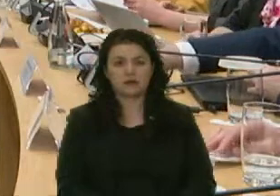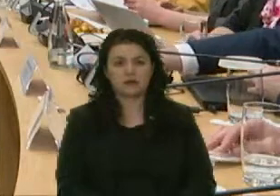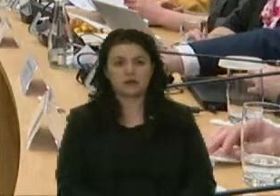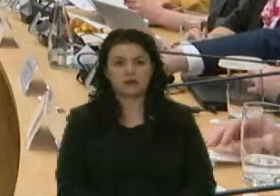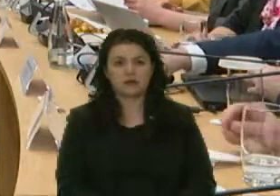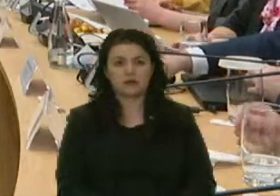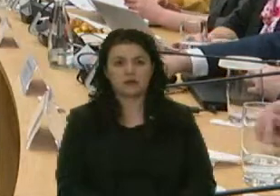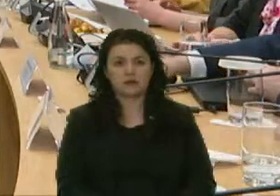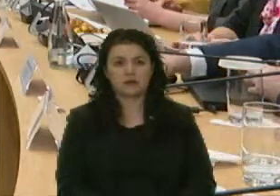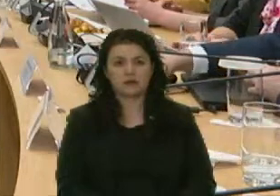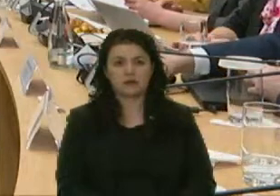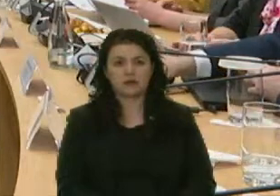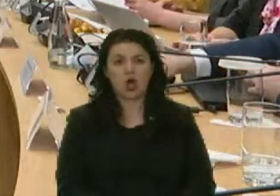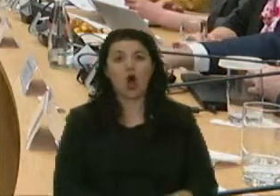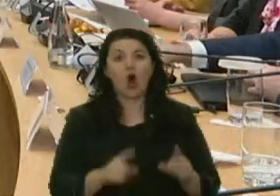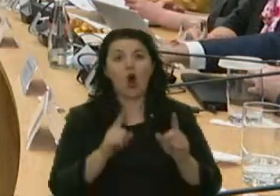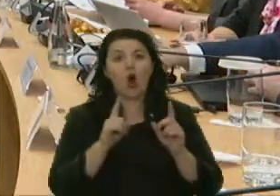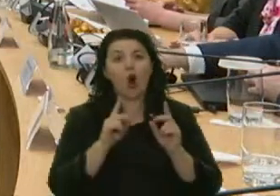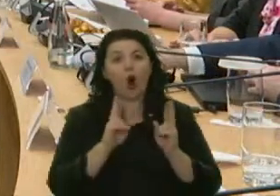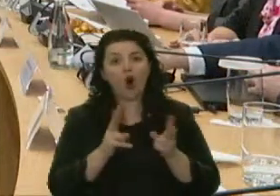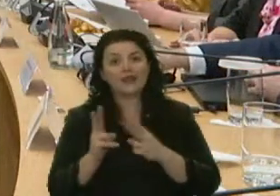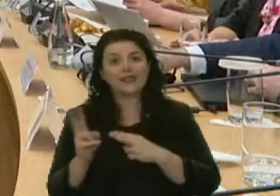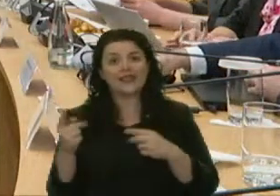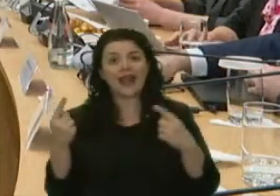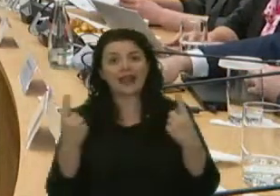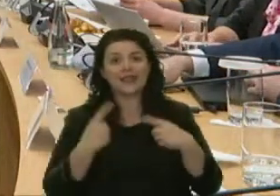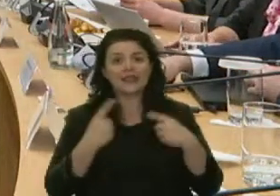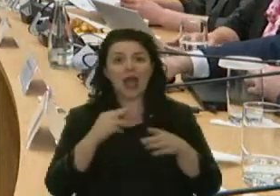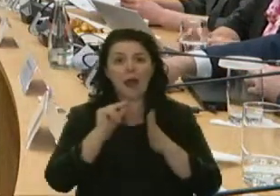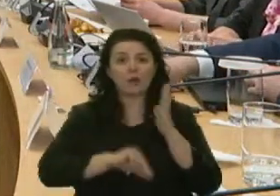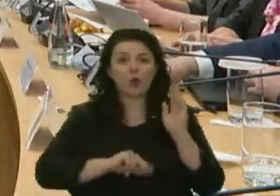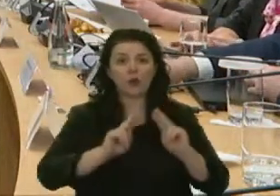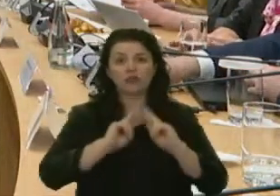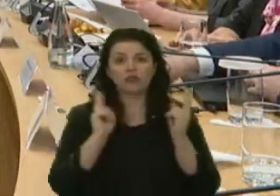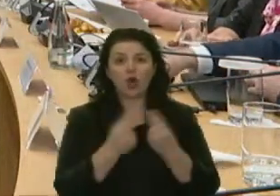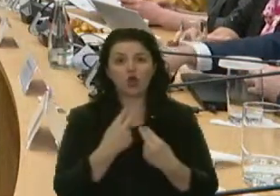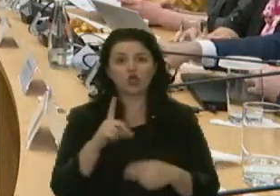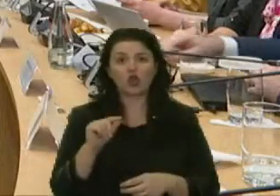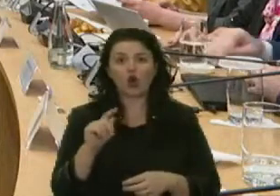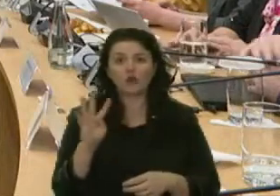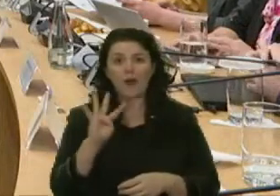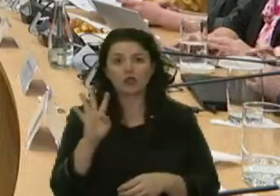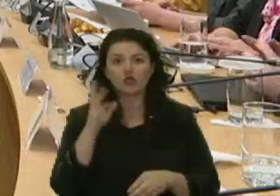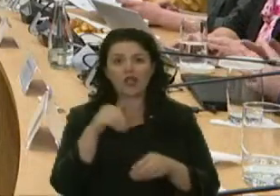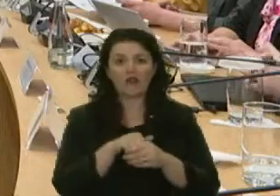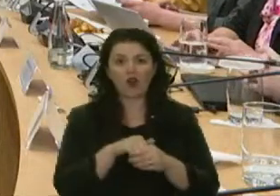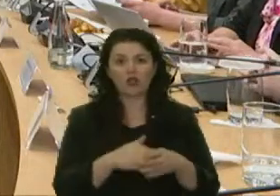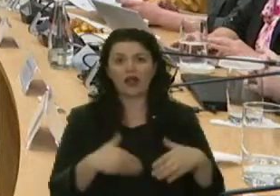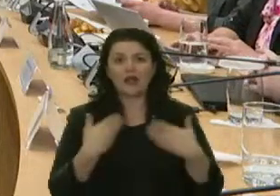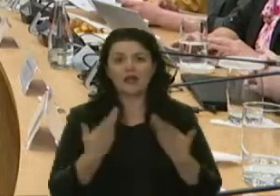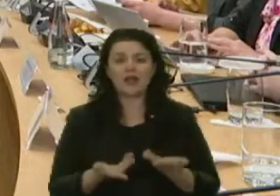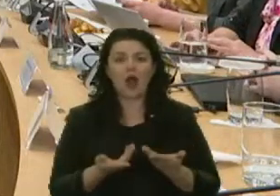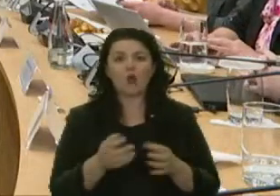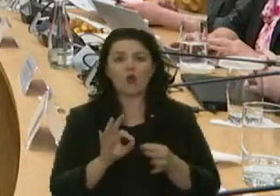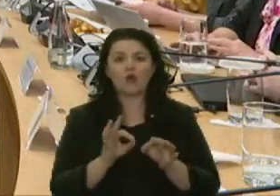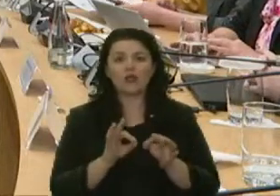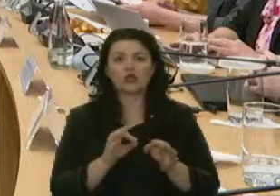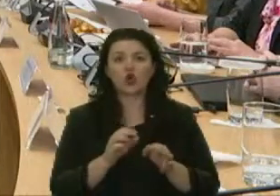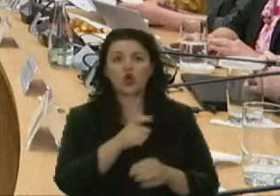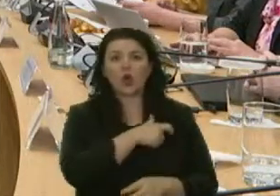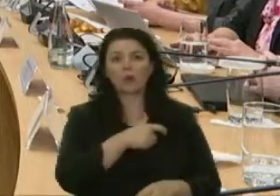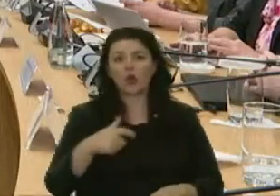făcută ordinea de zi a fost aprobată în unanimitate cu 24 de voturi Domnule primar aveți